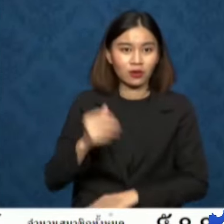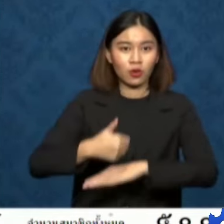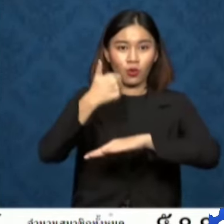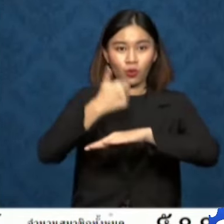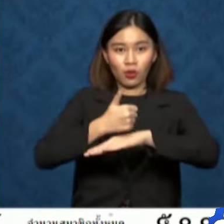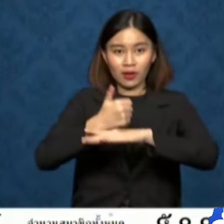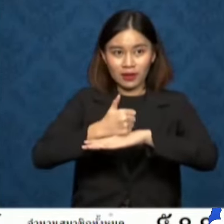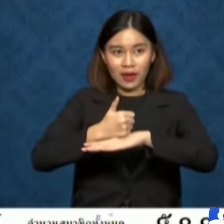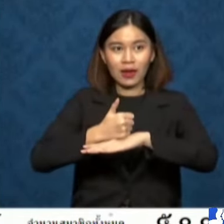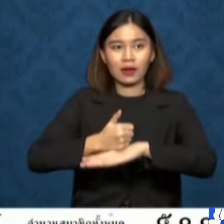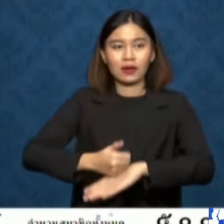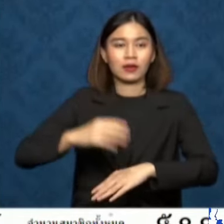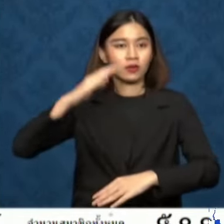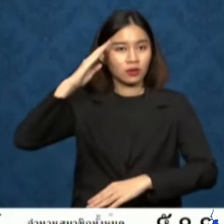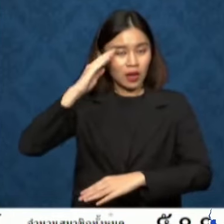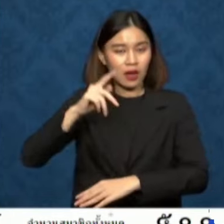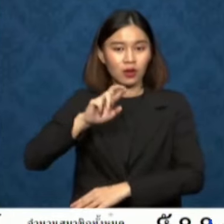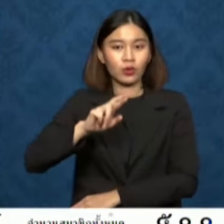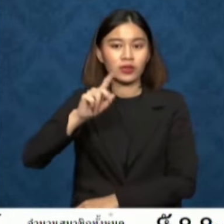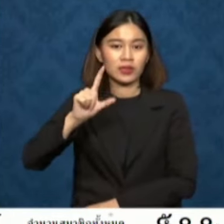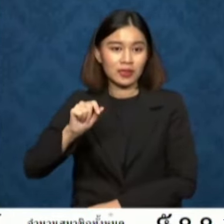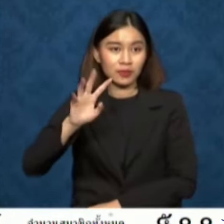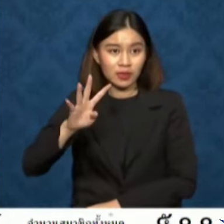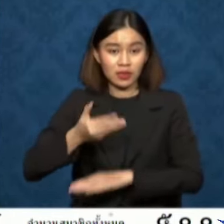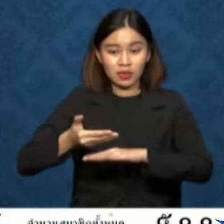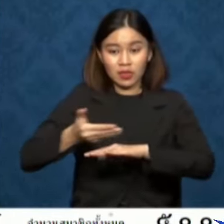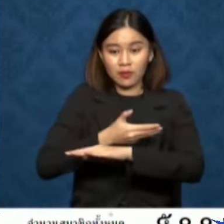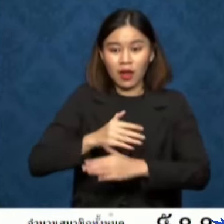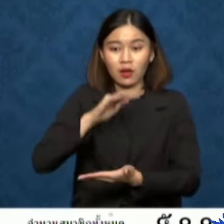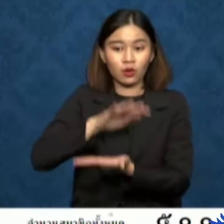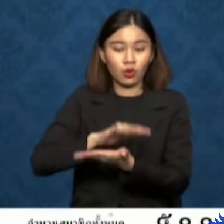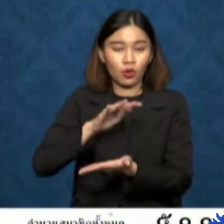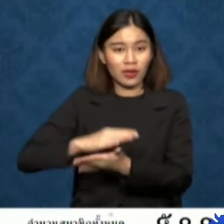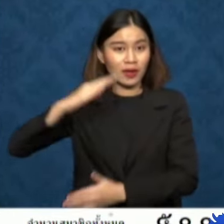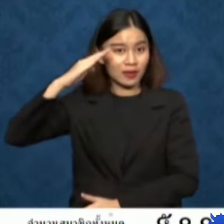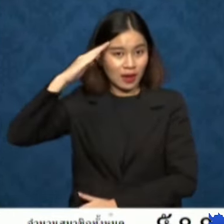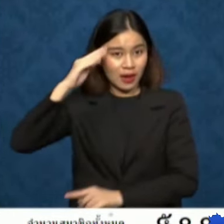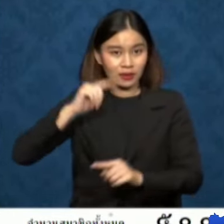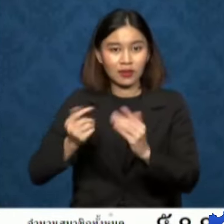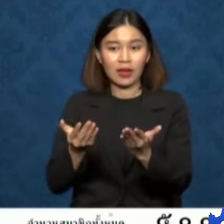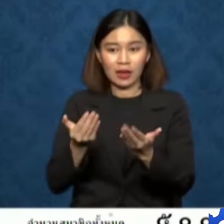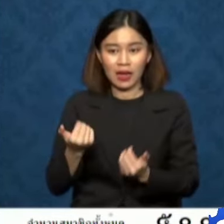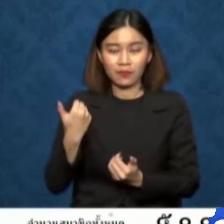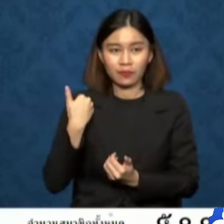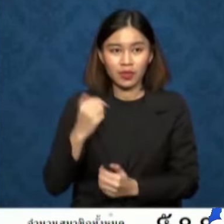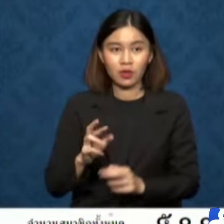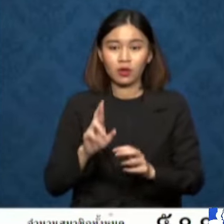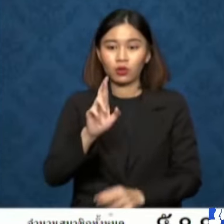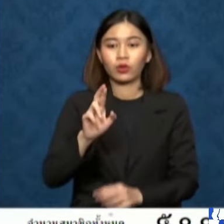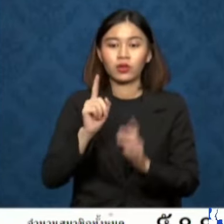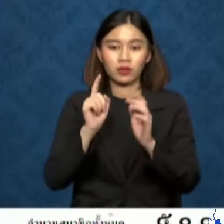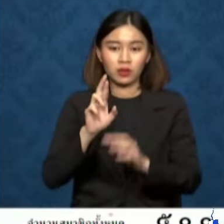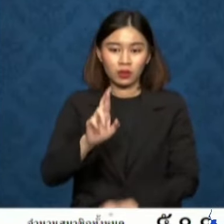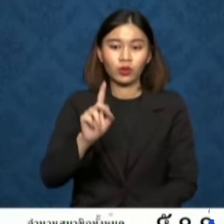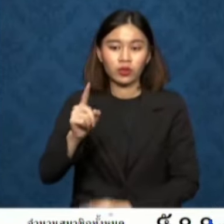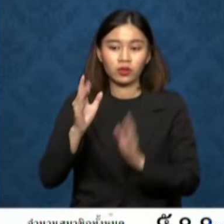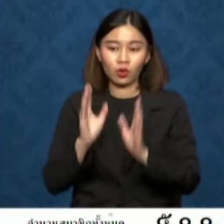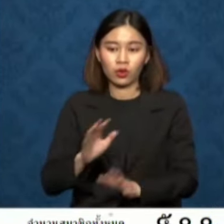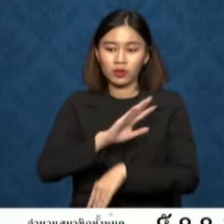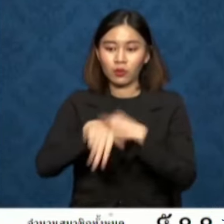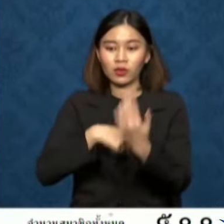ทอเตรียมทหารรุ่นที่ 24ที่ผ่านมาโรงเรียนเตรียมทหารเขรับอยู่นะครับรุ่นนึงเนี่ย 350